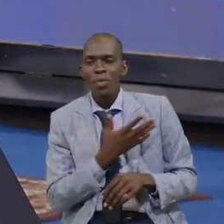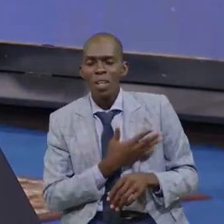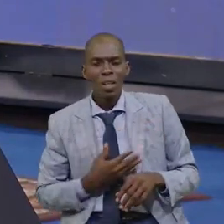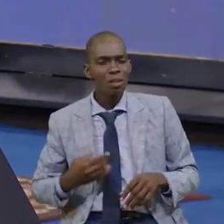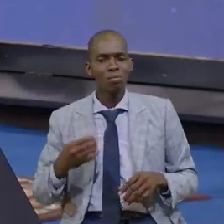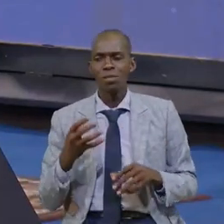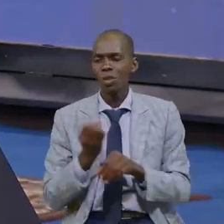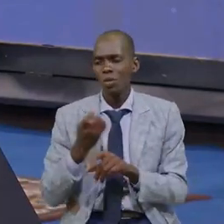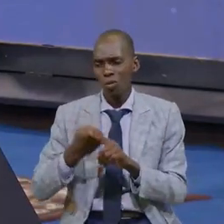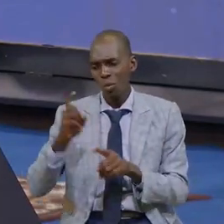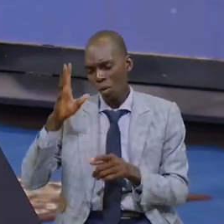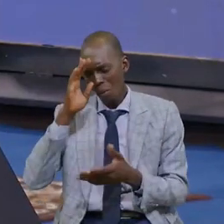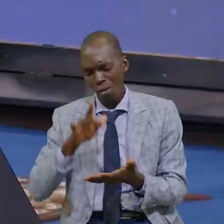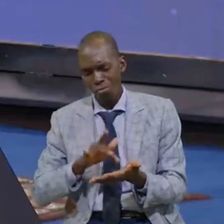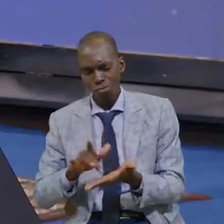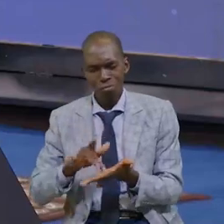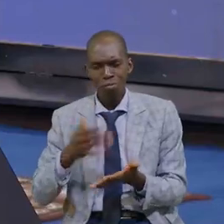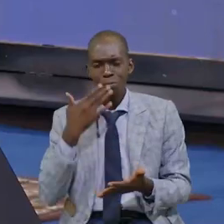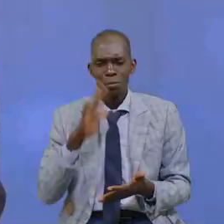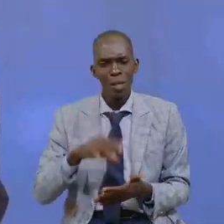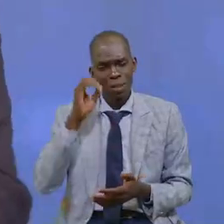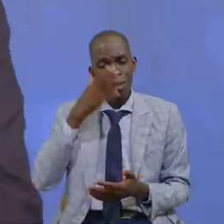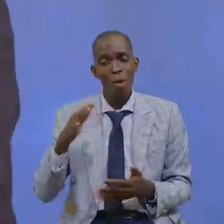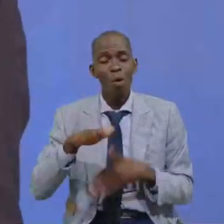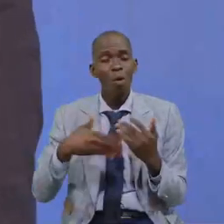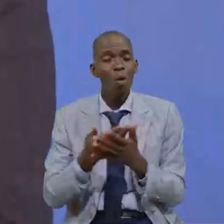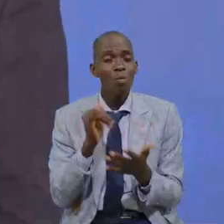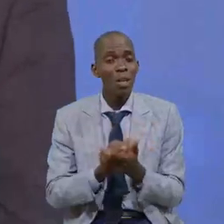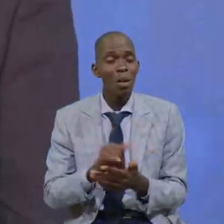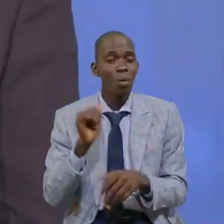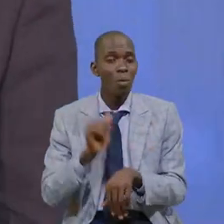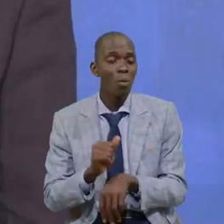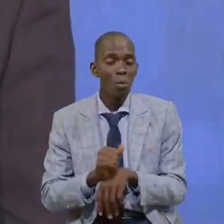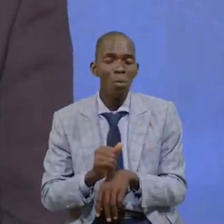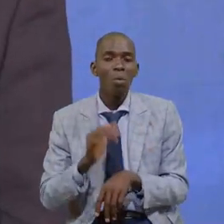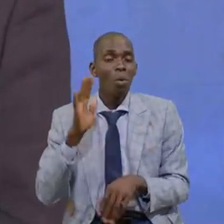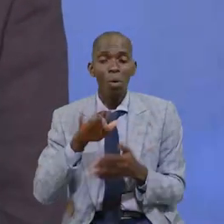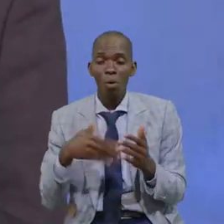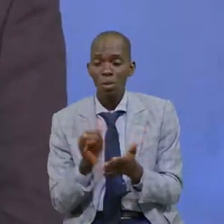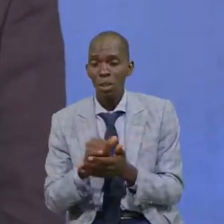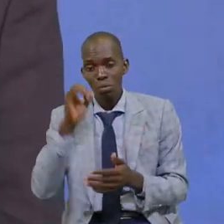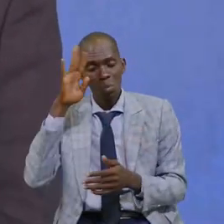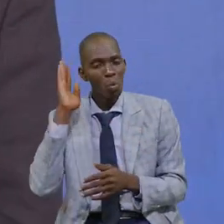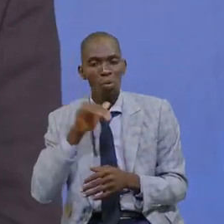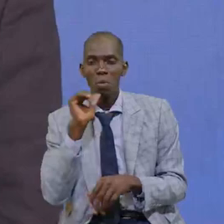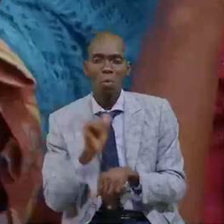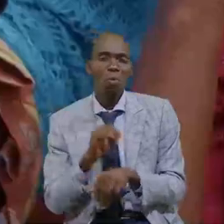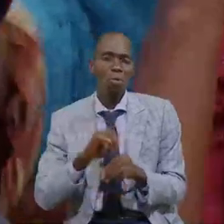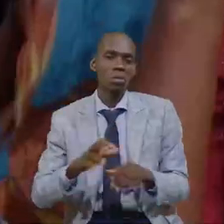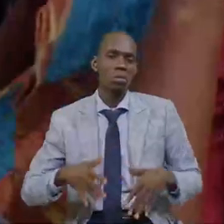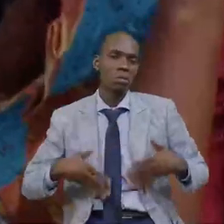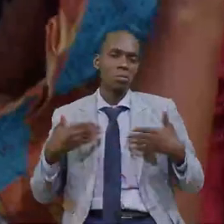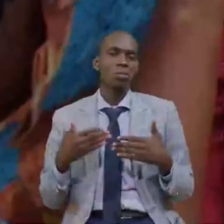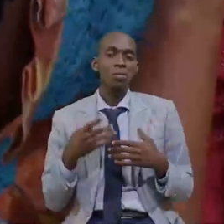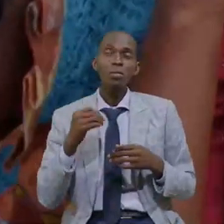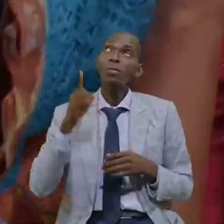et qui écrit des choses par terre. Quelle que soit la source de ces choses ne vont pas régner dans ta vie. Le Dieu du ciel